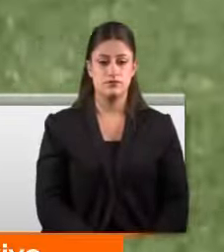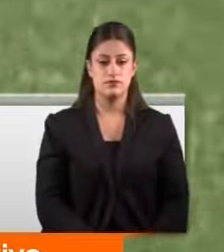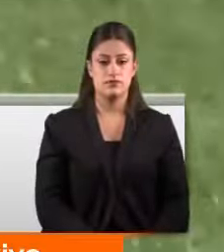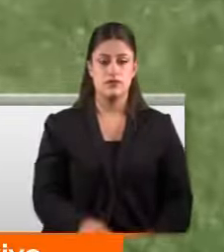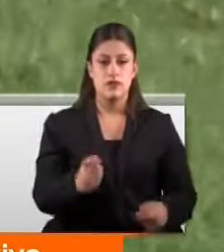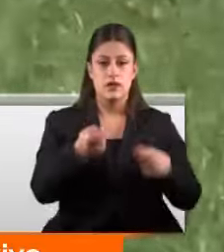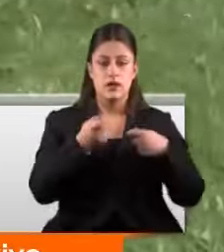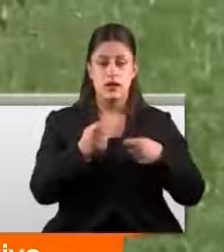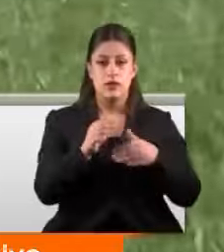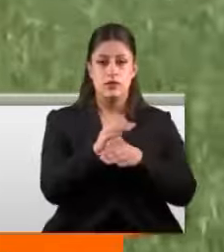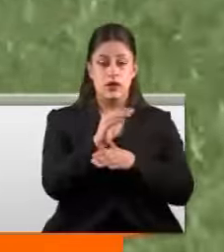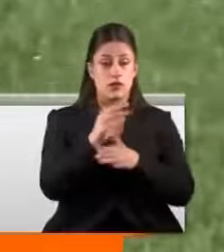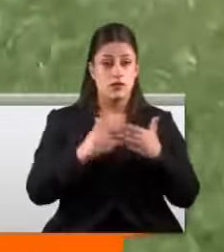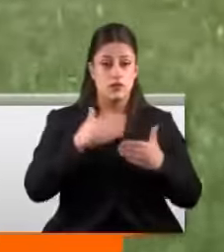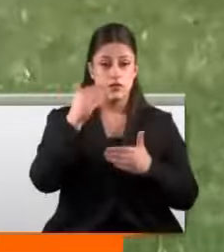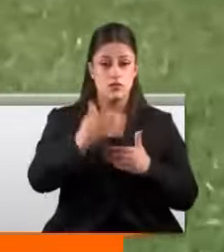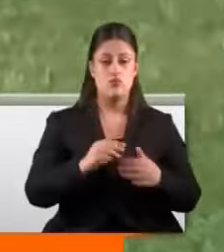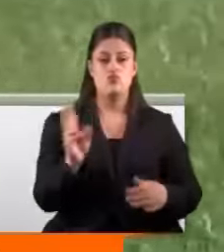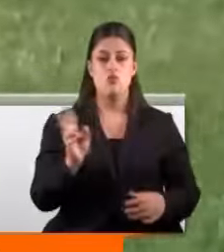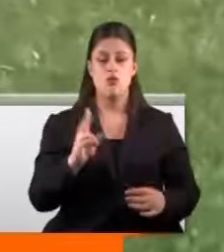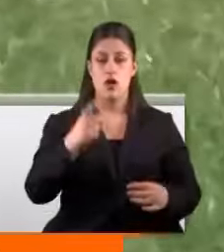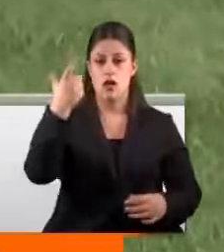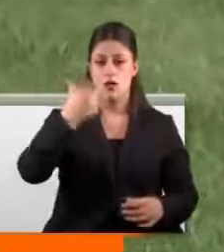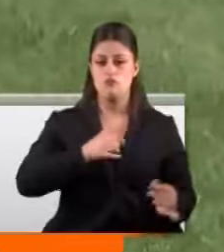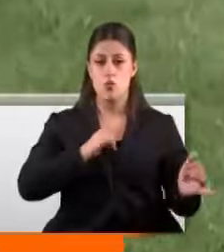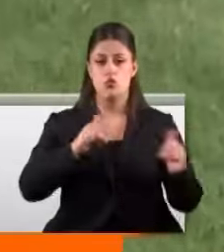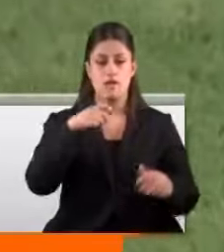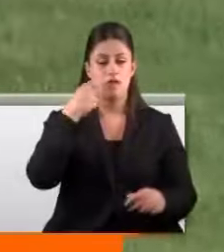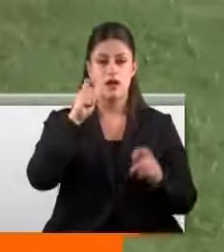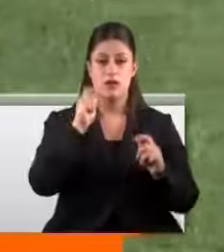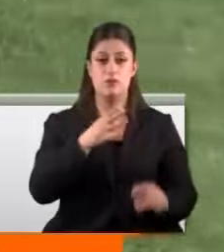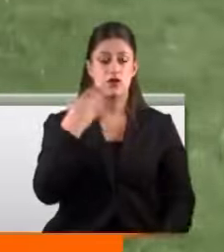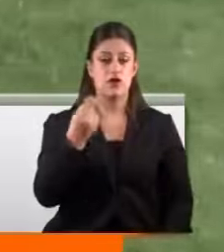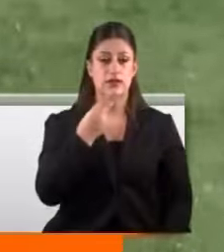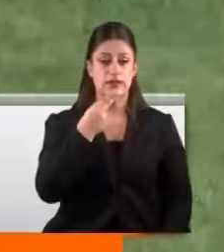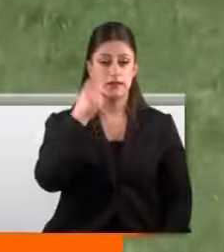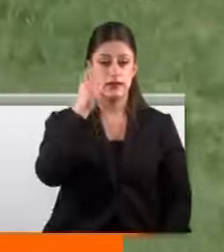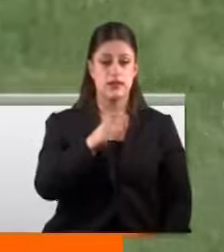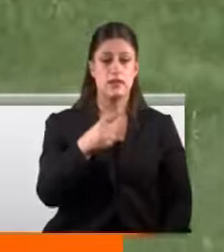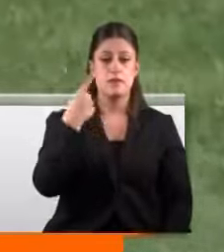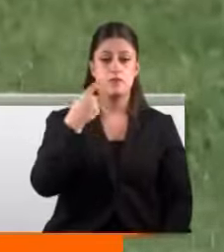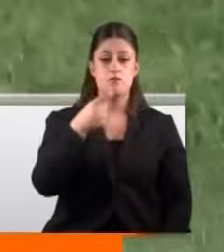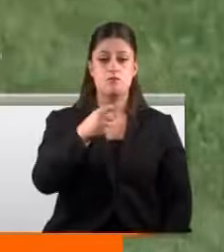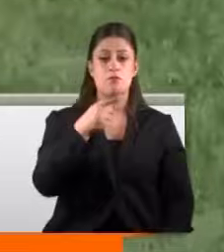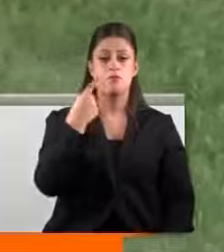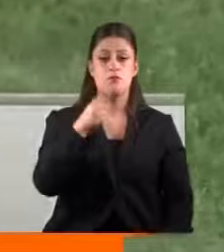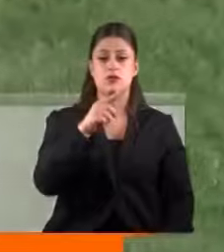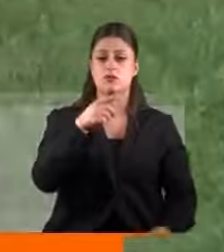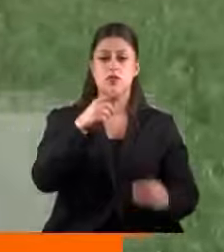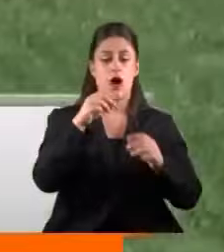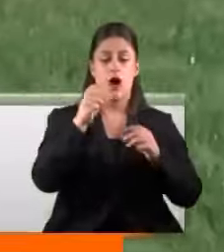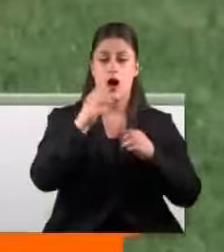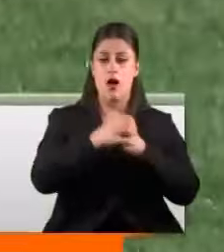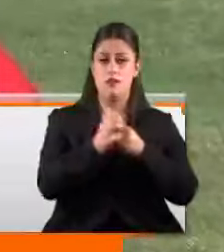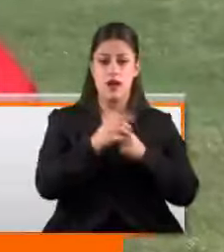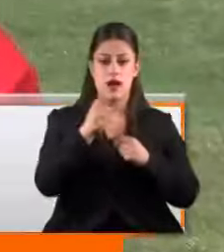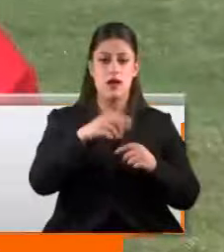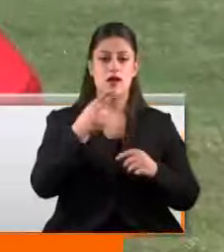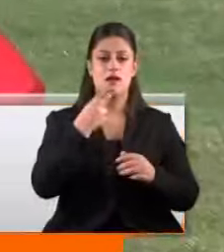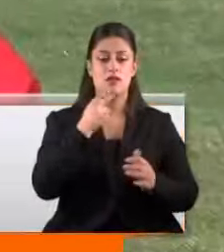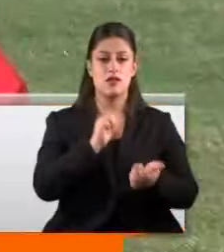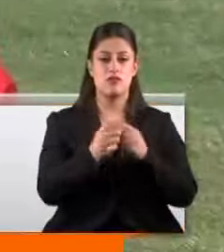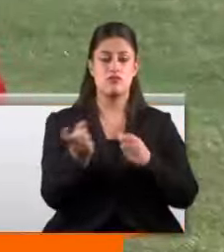Eğitim hayatının ardından modellik ve oyunculuk yapan genç kadın şimdi 1207 Antalya Spor kadın takımına transfer oldu.